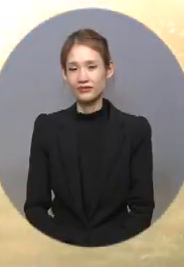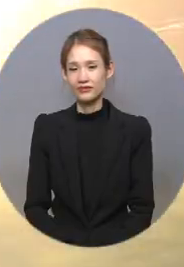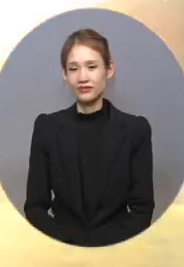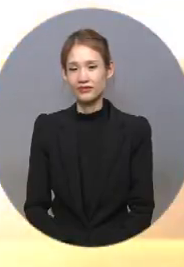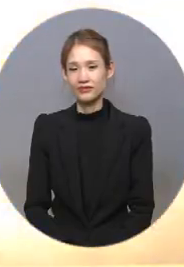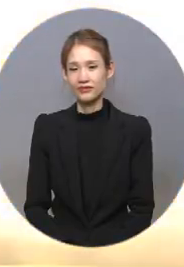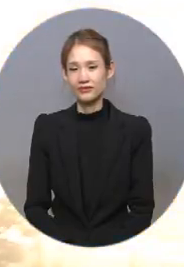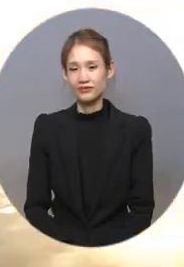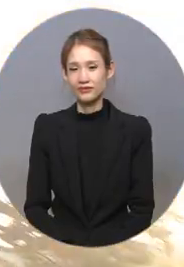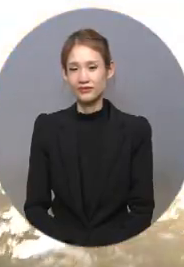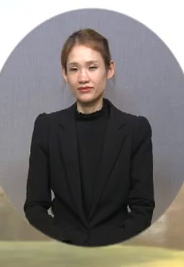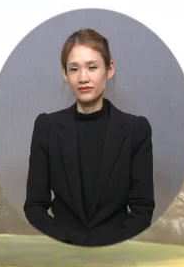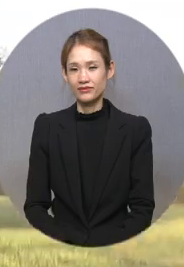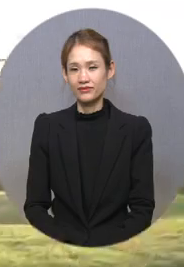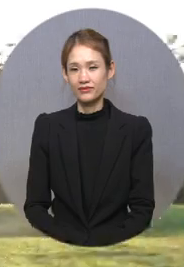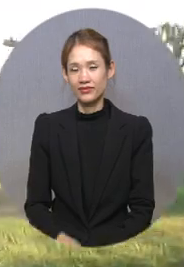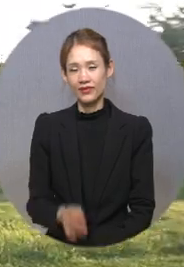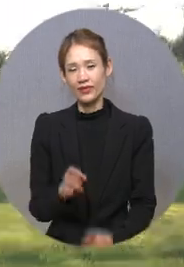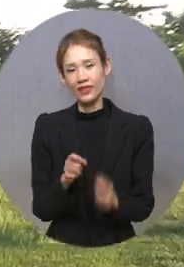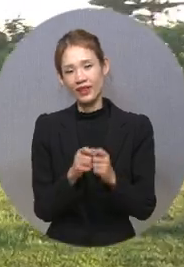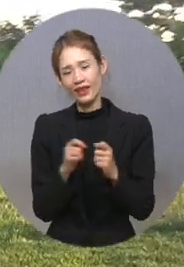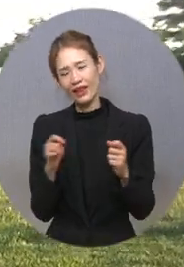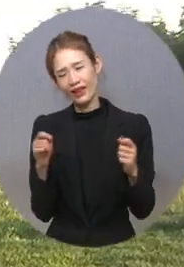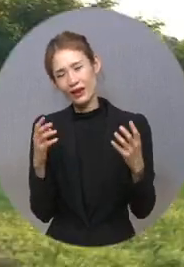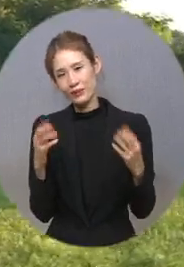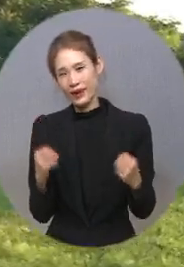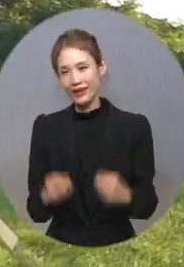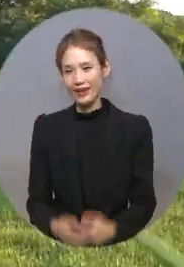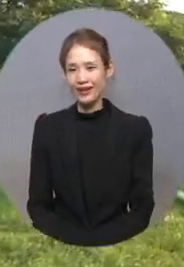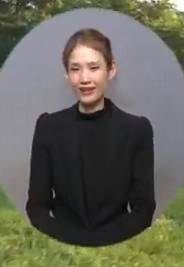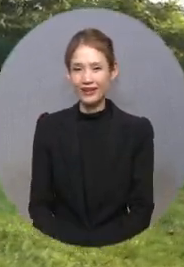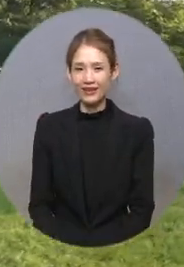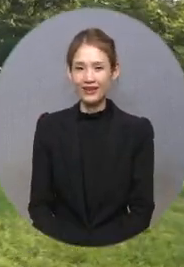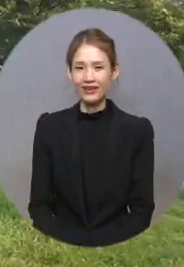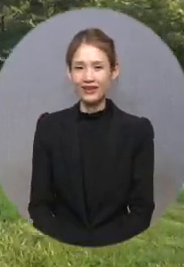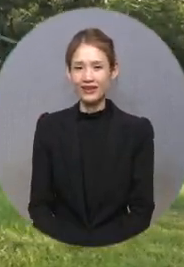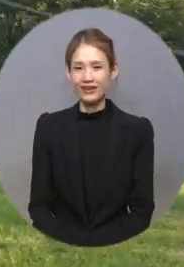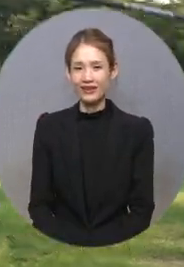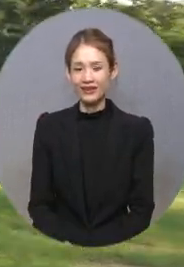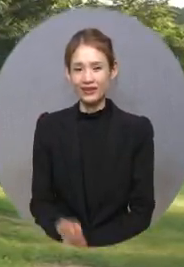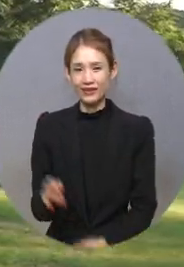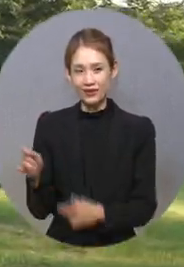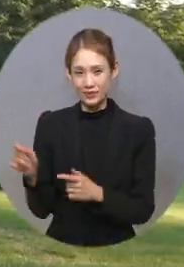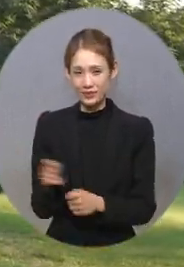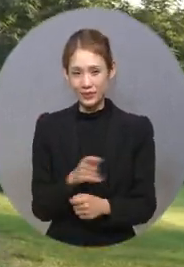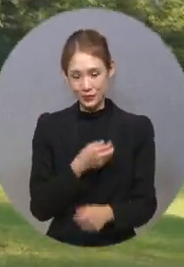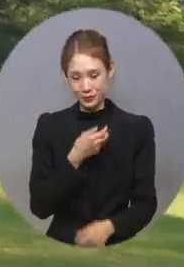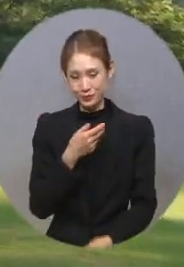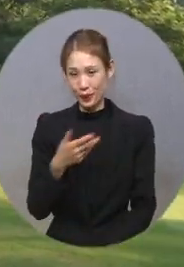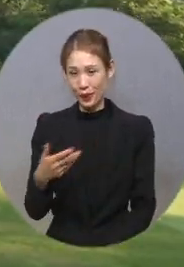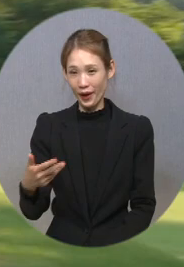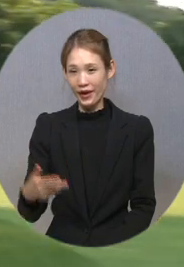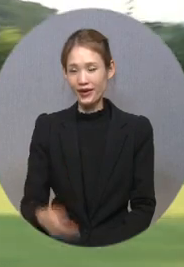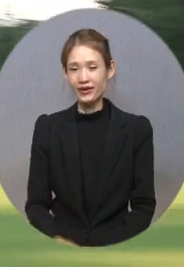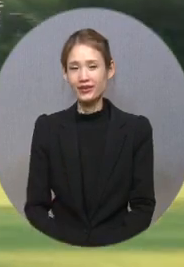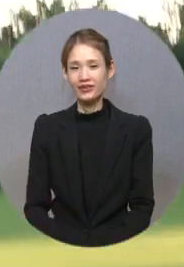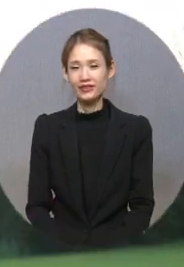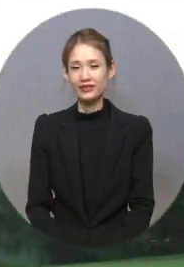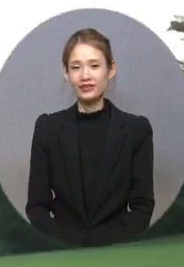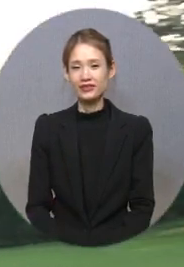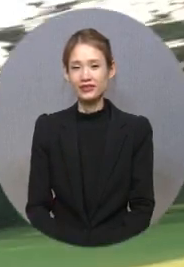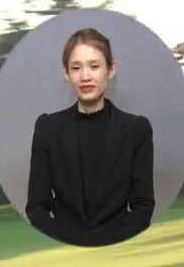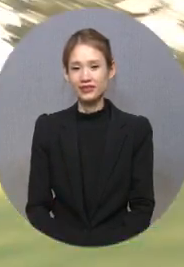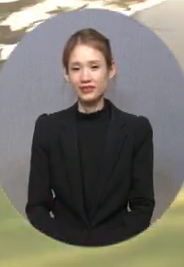아이고야. 아이고야, 많이 길다. 많이 굴렀네. 아이고야. 여기를 맞아도 내리막이라 저렇게 가는구나.